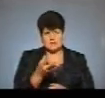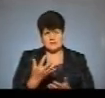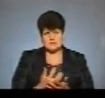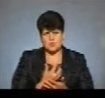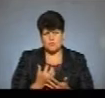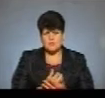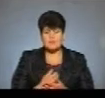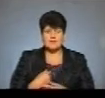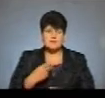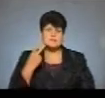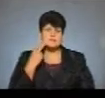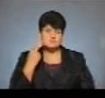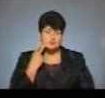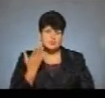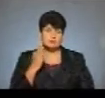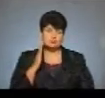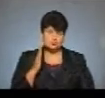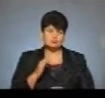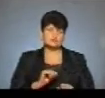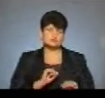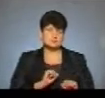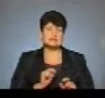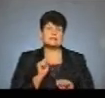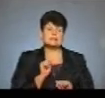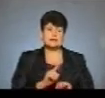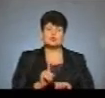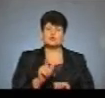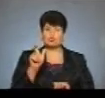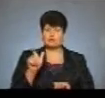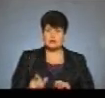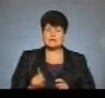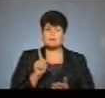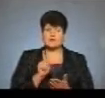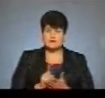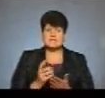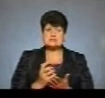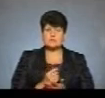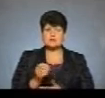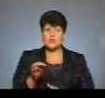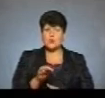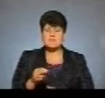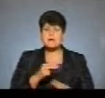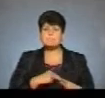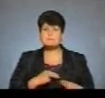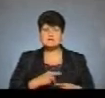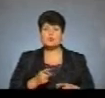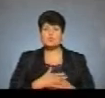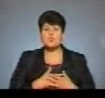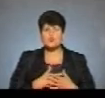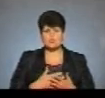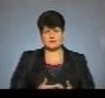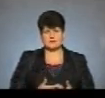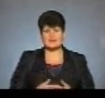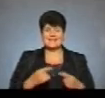Але я завжди буду відстоювати те, що людина повинна заробити копійку праці, яку вона любить. Тому